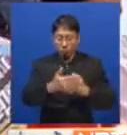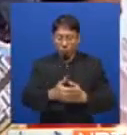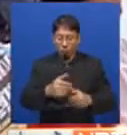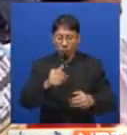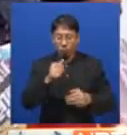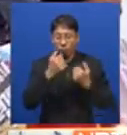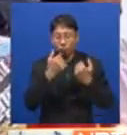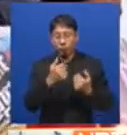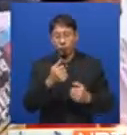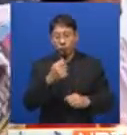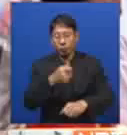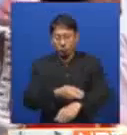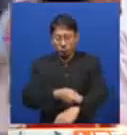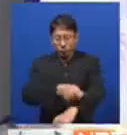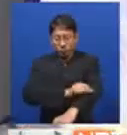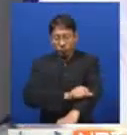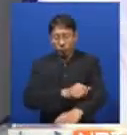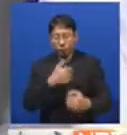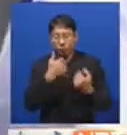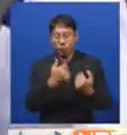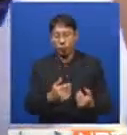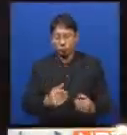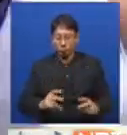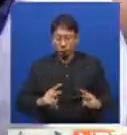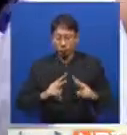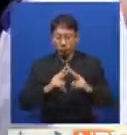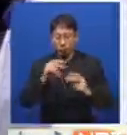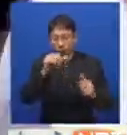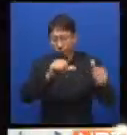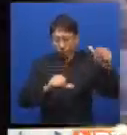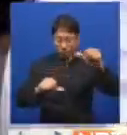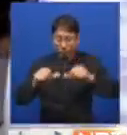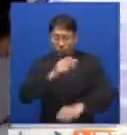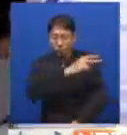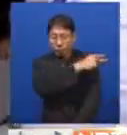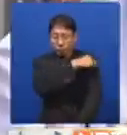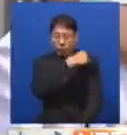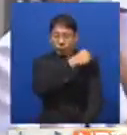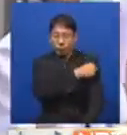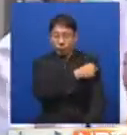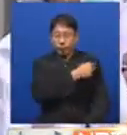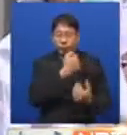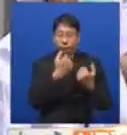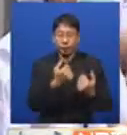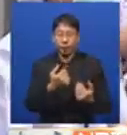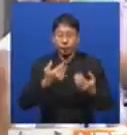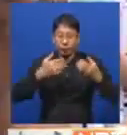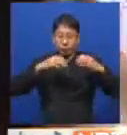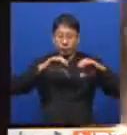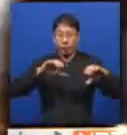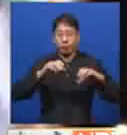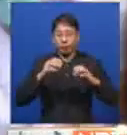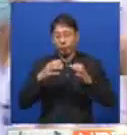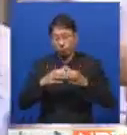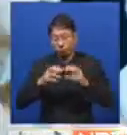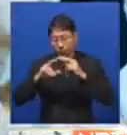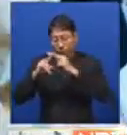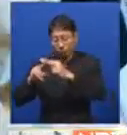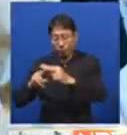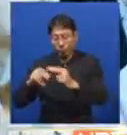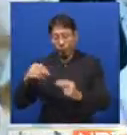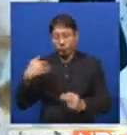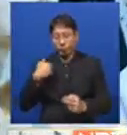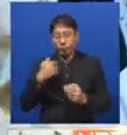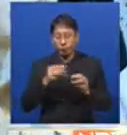งขณะนี้สามารถทำได้ที่ศูนย์วิทยาศาสตร์การแพทย์ทุกแห่งและการดูแลรักษาในโรงพยาบาลรัฐและเอกชน เ